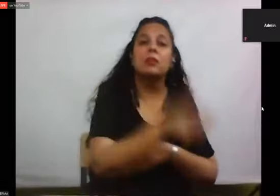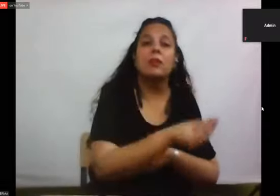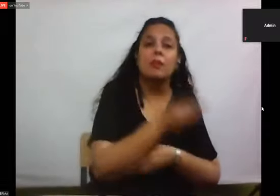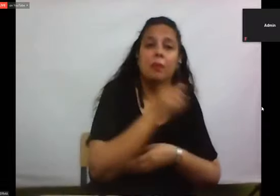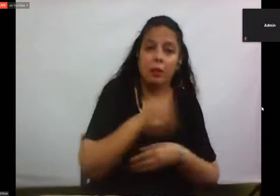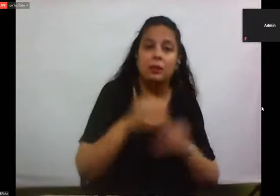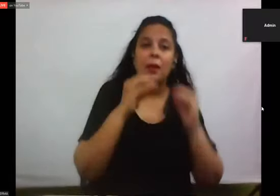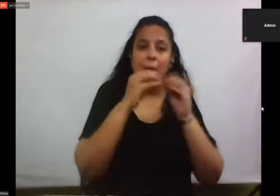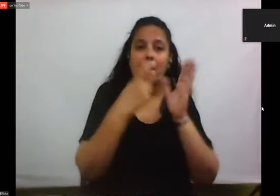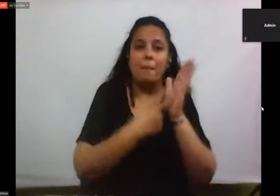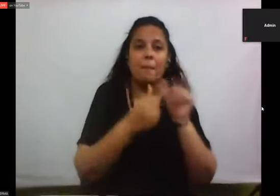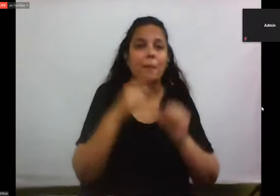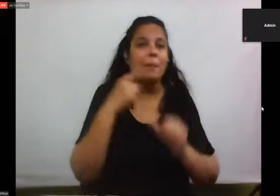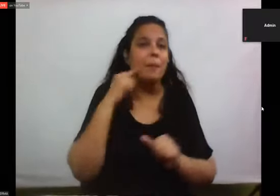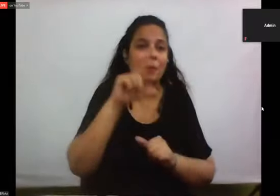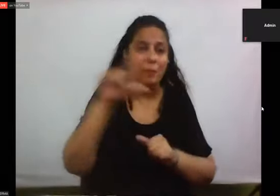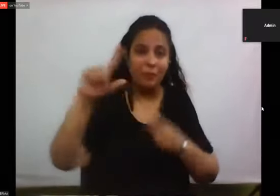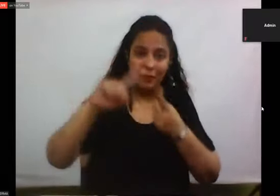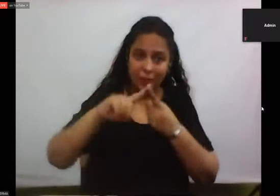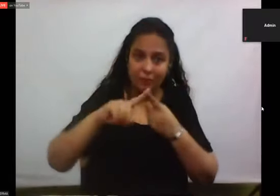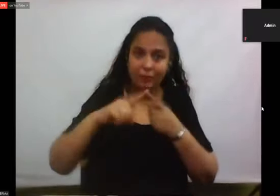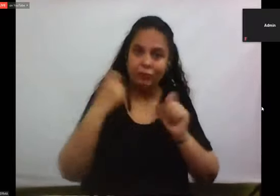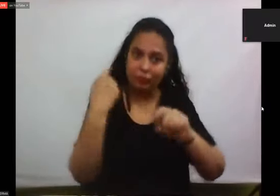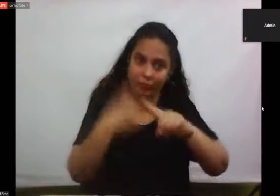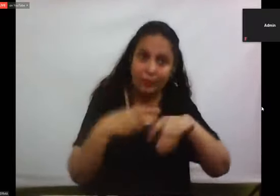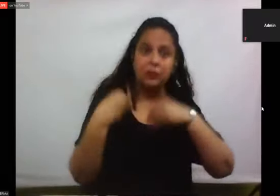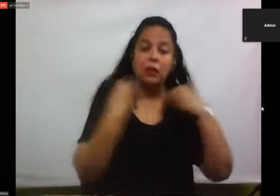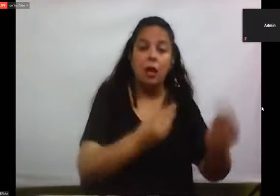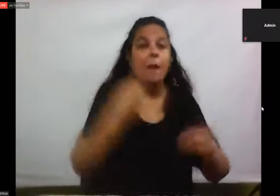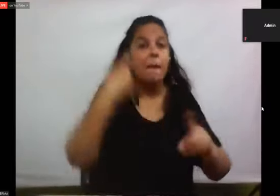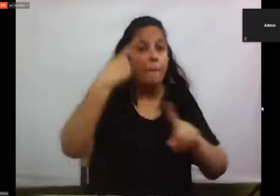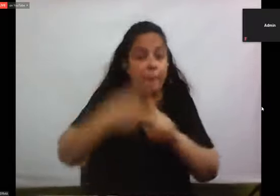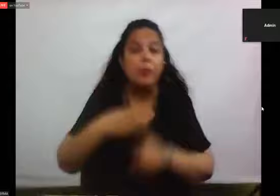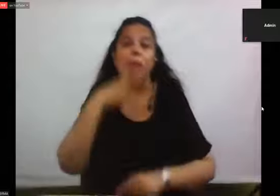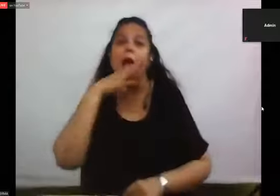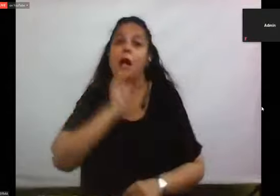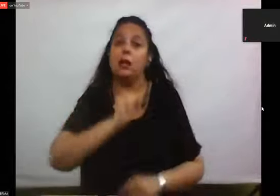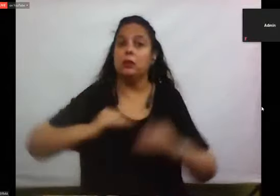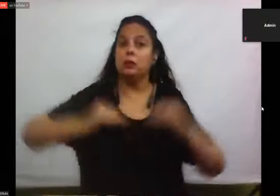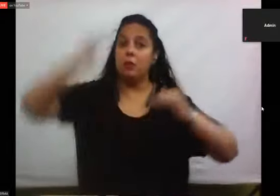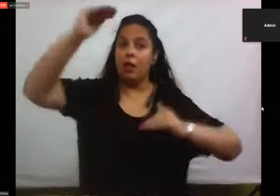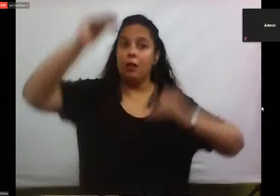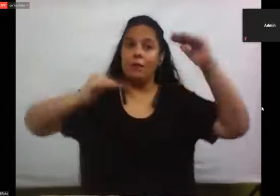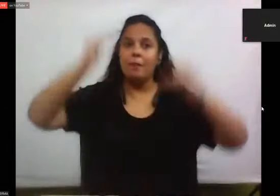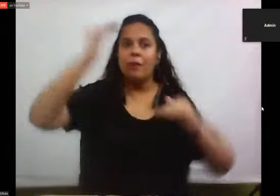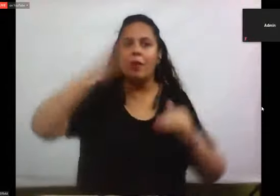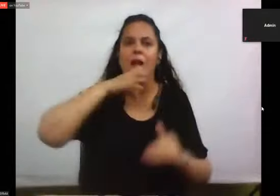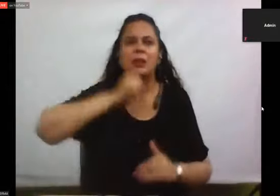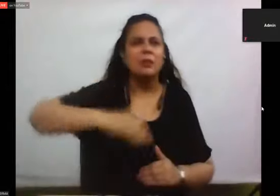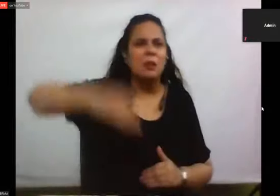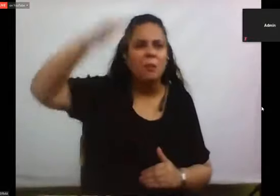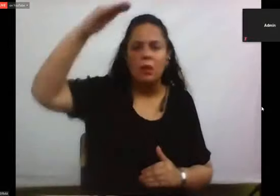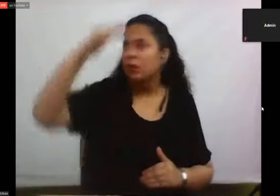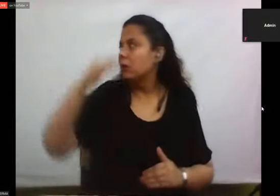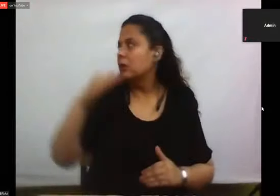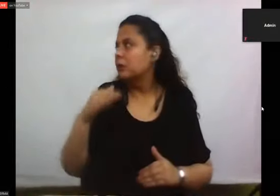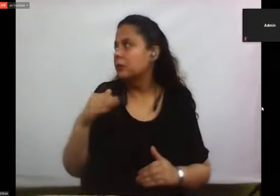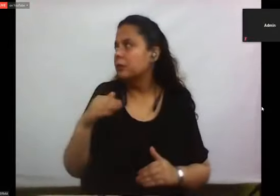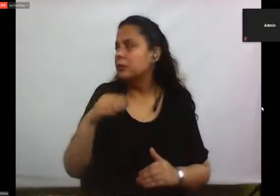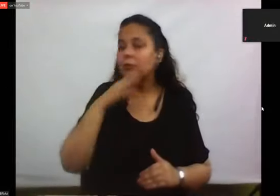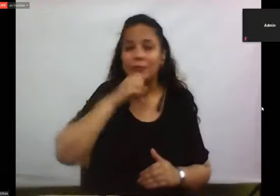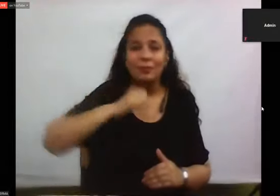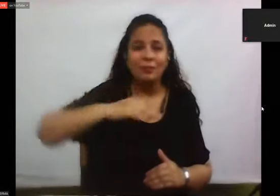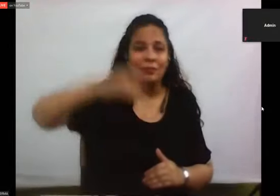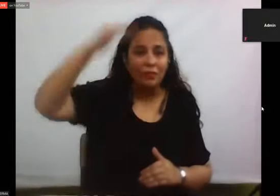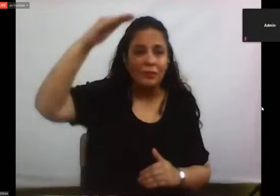आर एंटरटेनिंग, विच यू फाइंड एज अप्रोप्रिएट. इट हैज टू बी एज अप्रोप्रिएट. अगर 6 साल का बच्चा स्कूल में है और